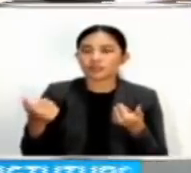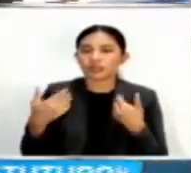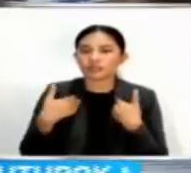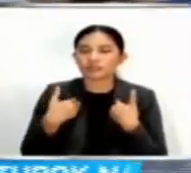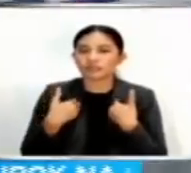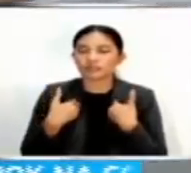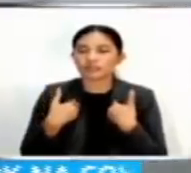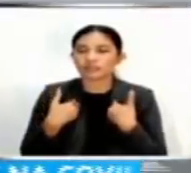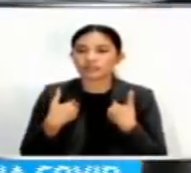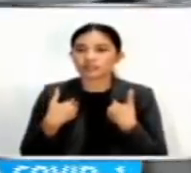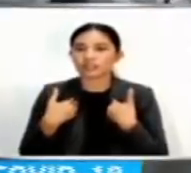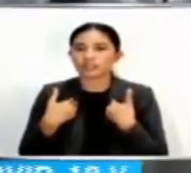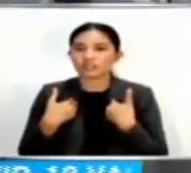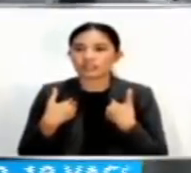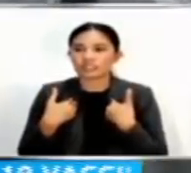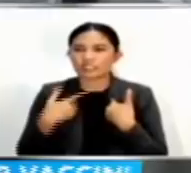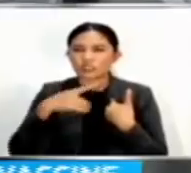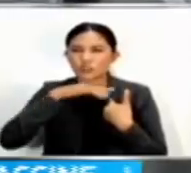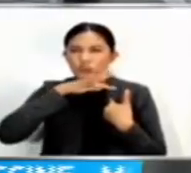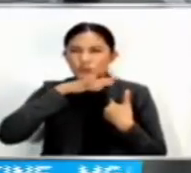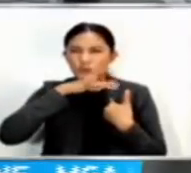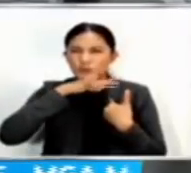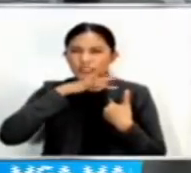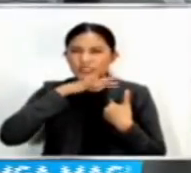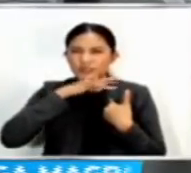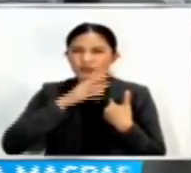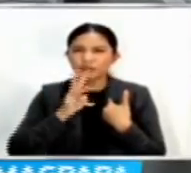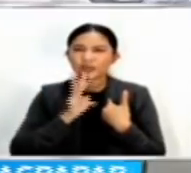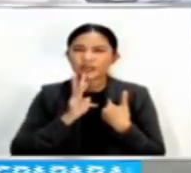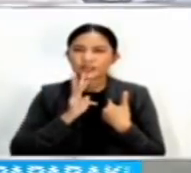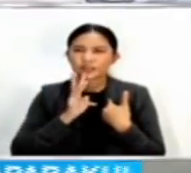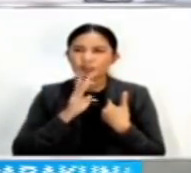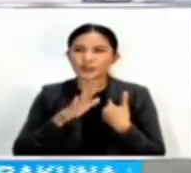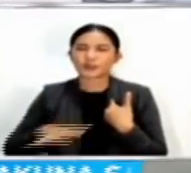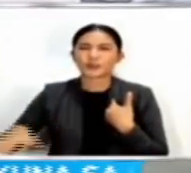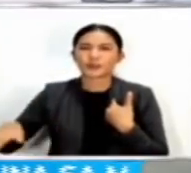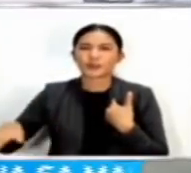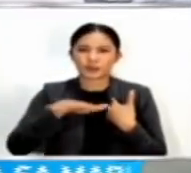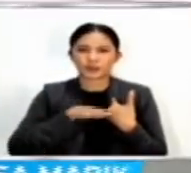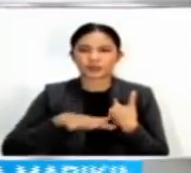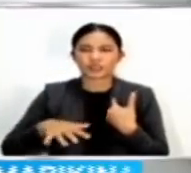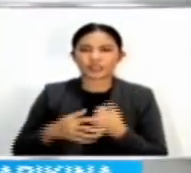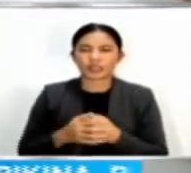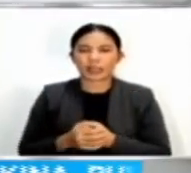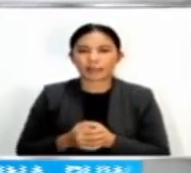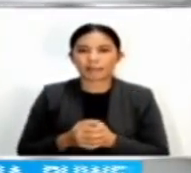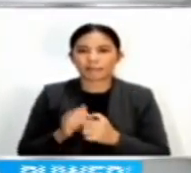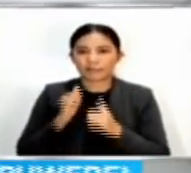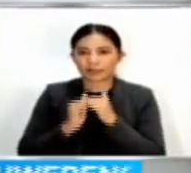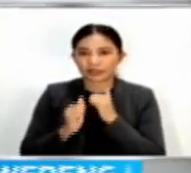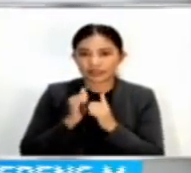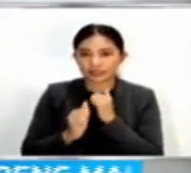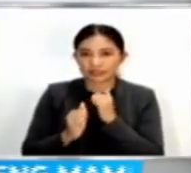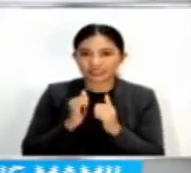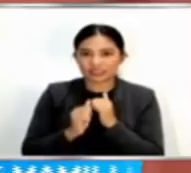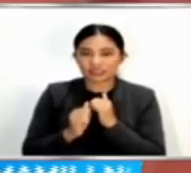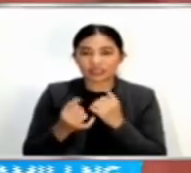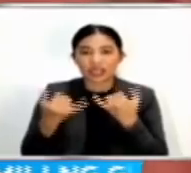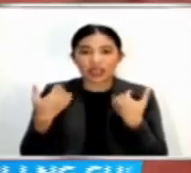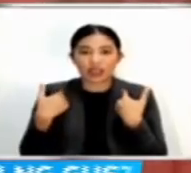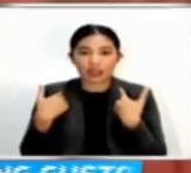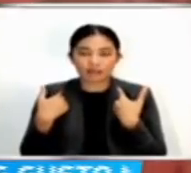sa maruruming tubig sa kapaligiran natin. Mm-hmm. So nung bumaba po yung bakunahan ng